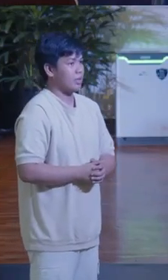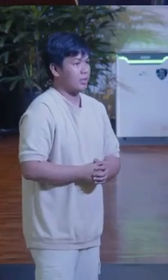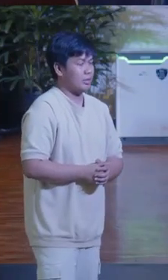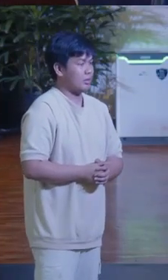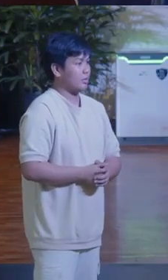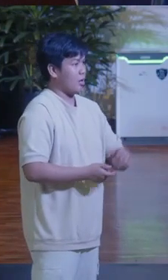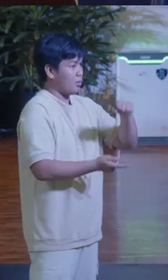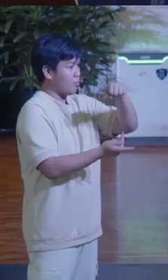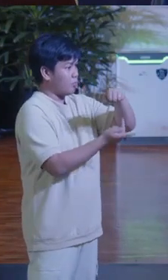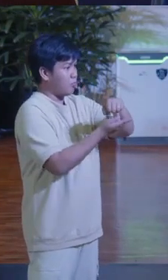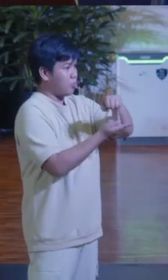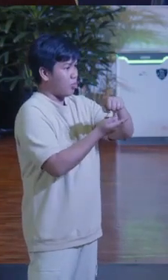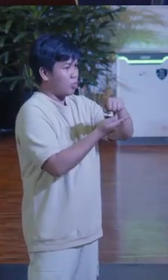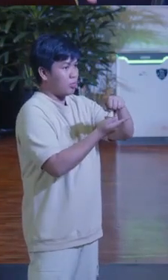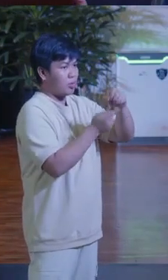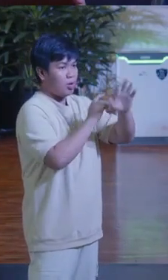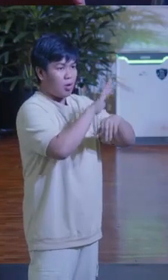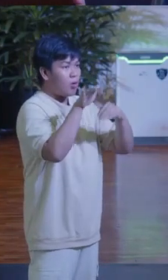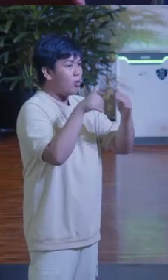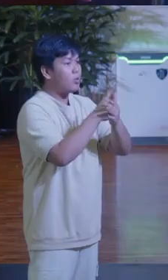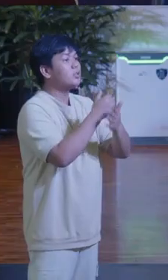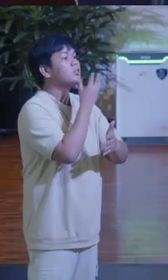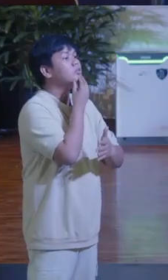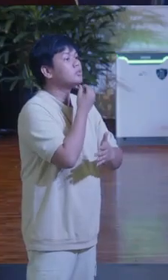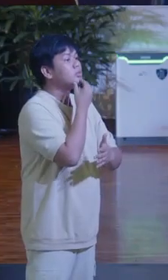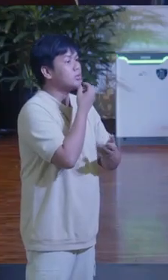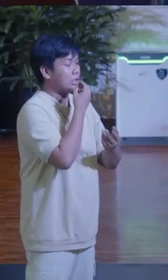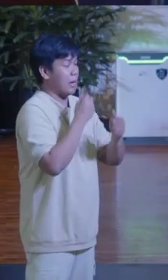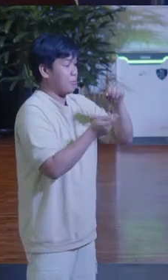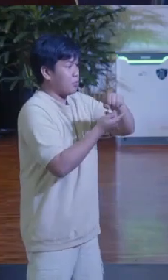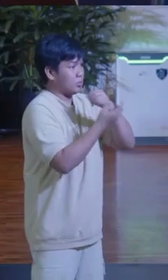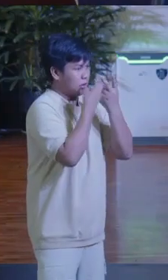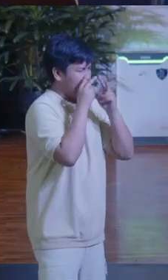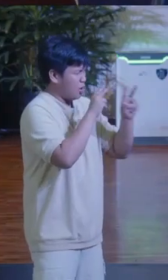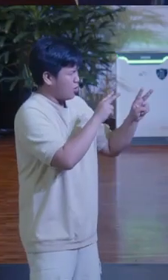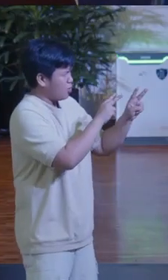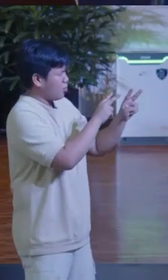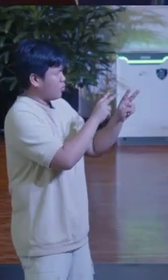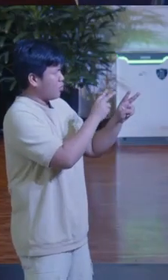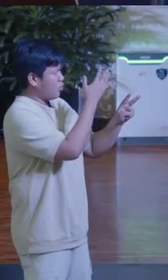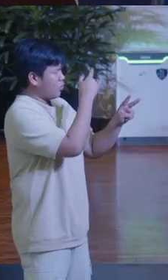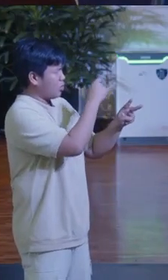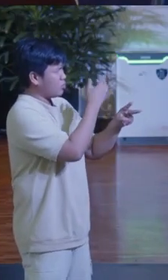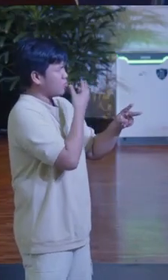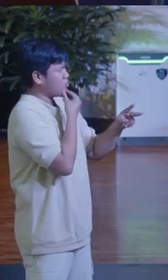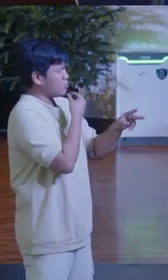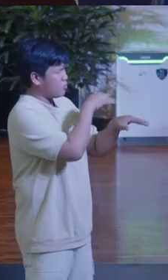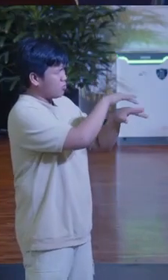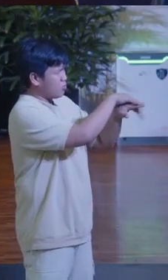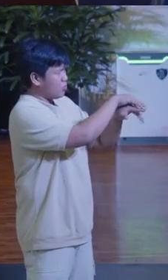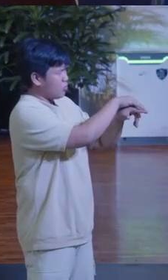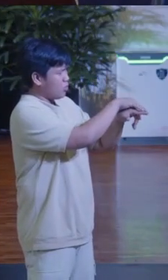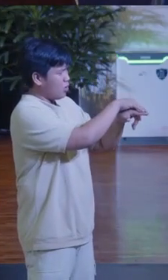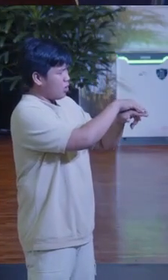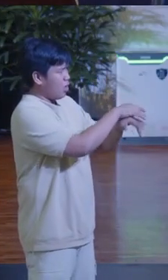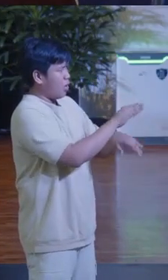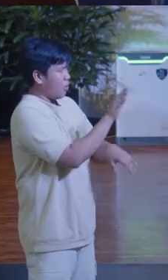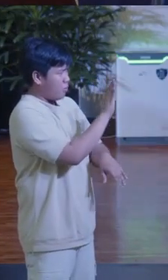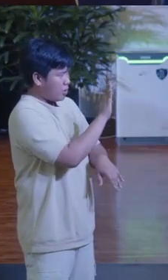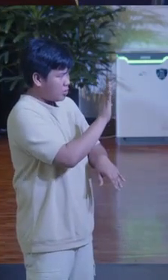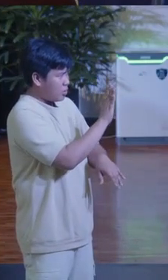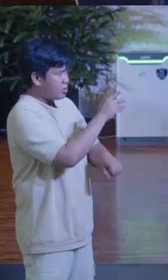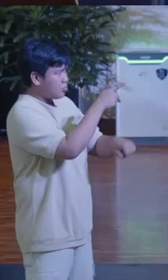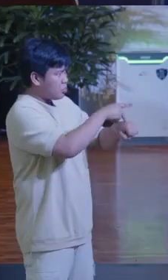So, sinabi niya, the rest of the Jews acted hypocritically along with him, so that even Barnabas was led astray by their hypocrisy.